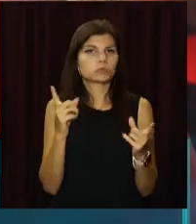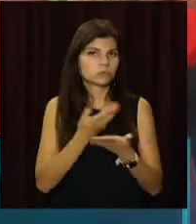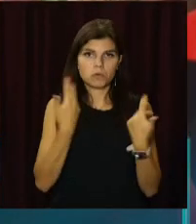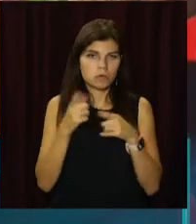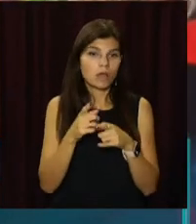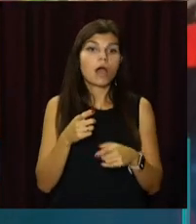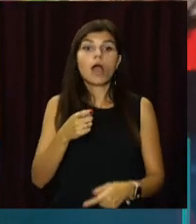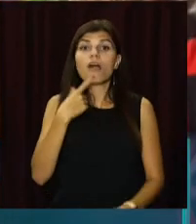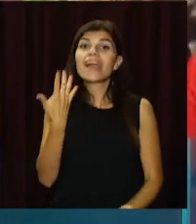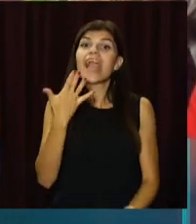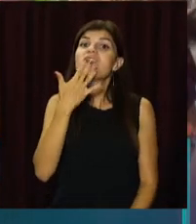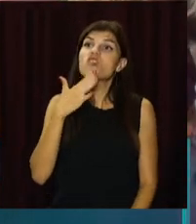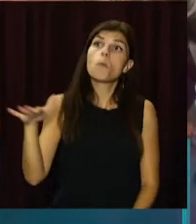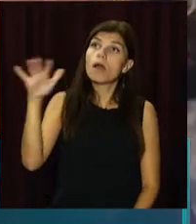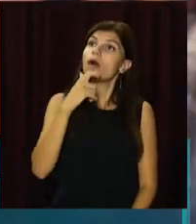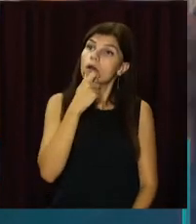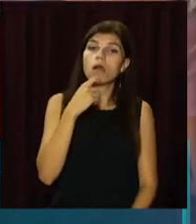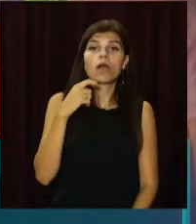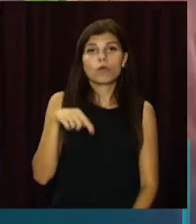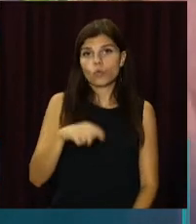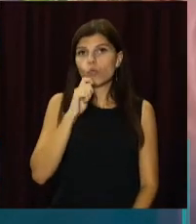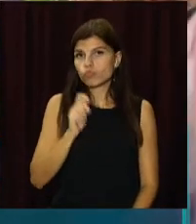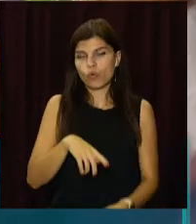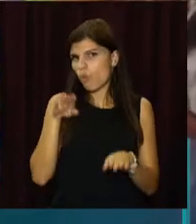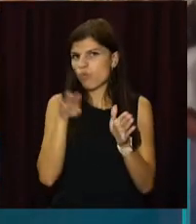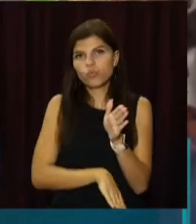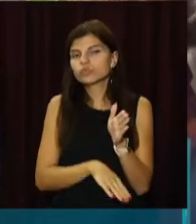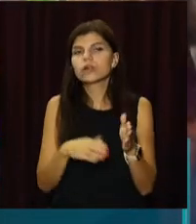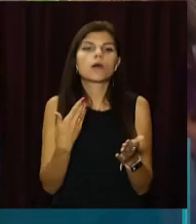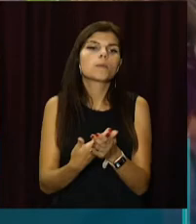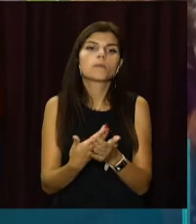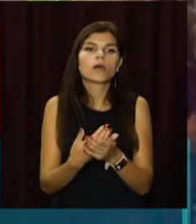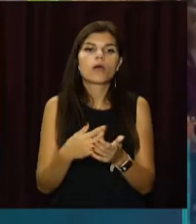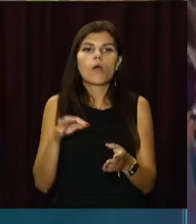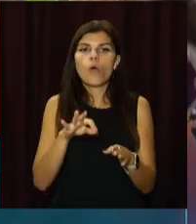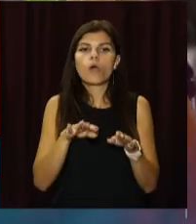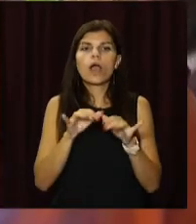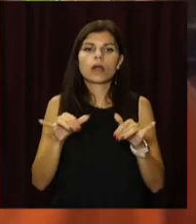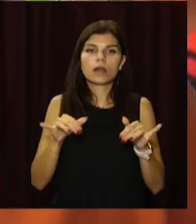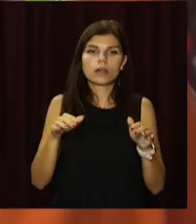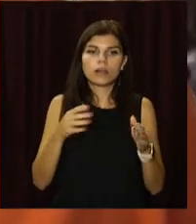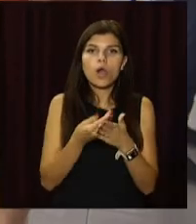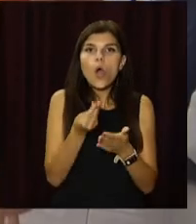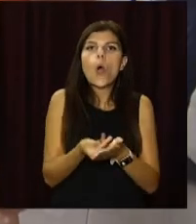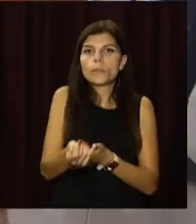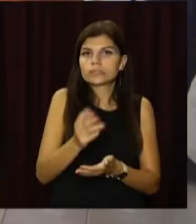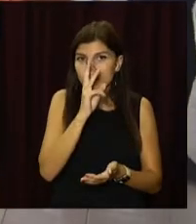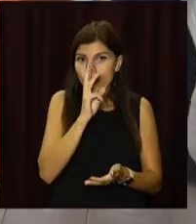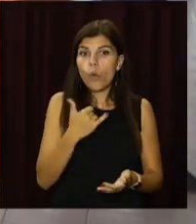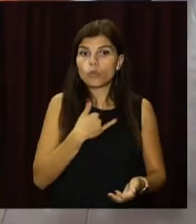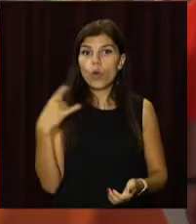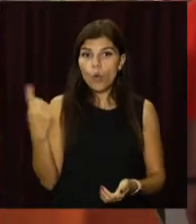Україна гірше має показники, особливо що стосується гендерного розриву в оплаті праці. А в нас в